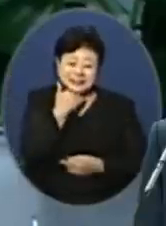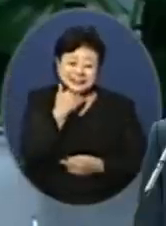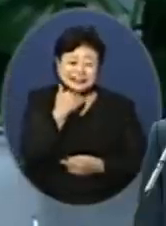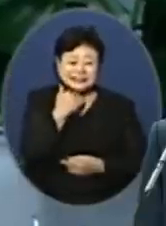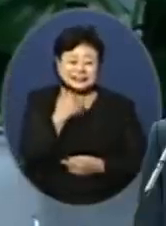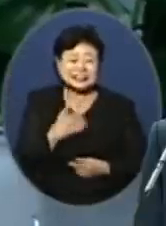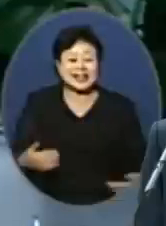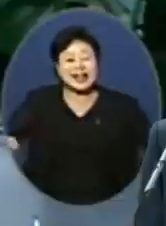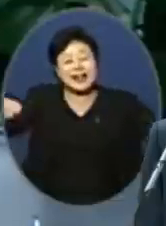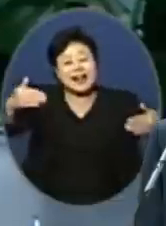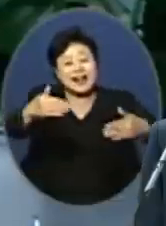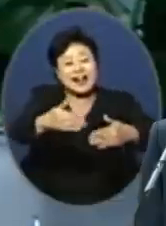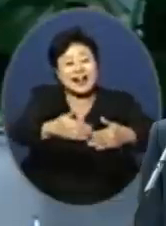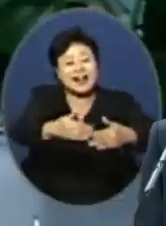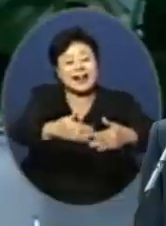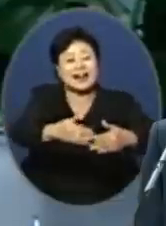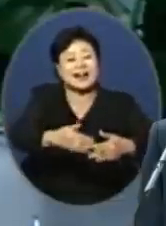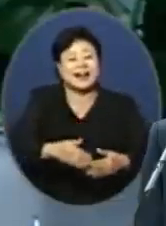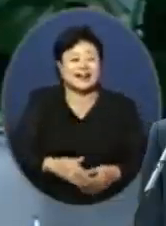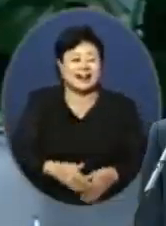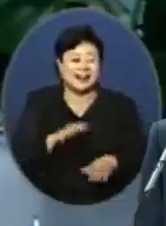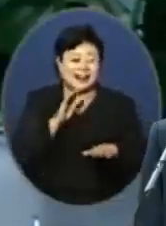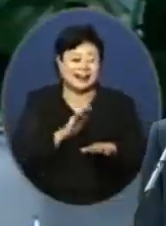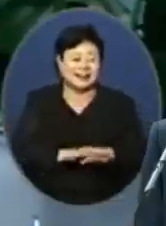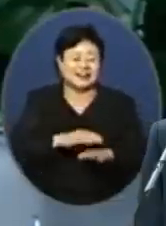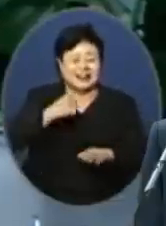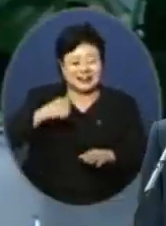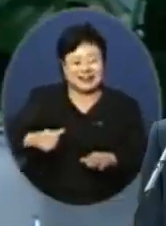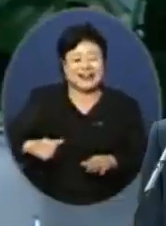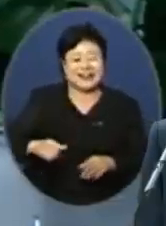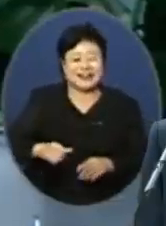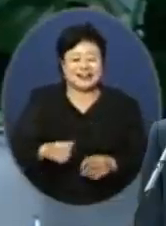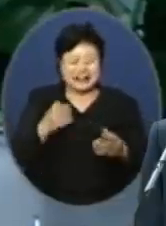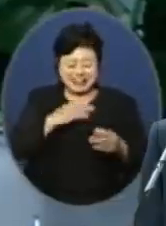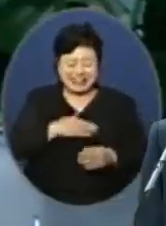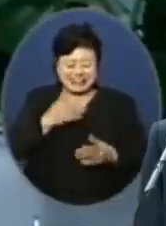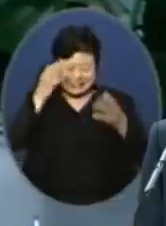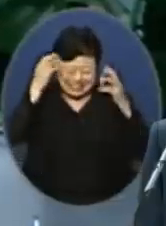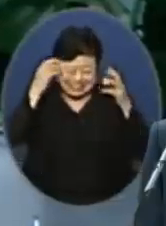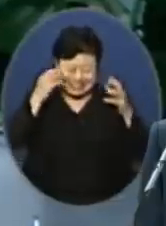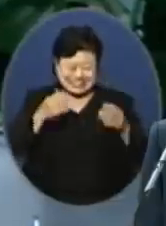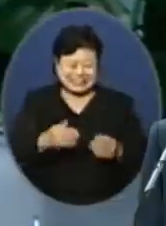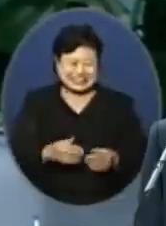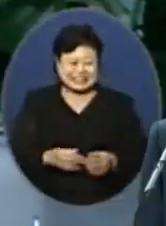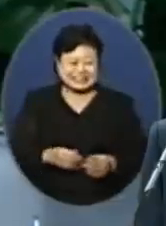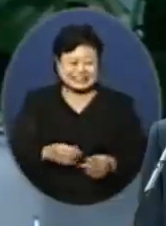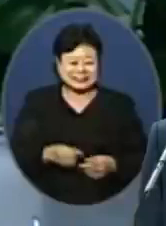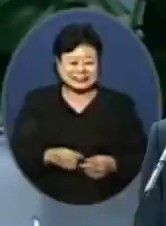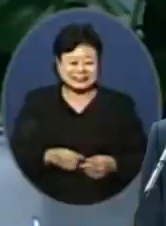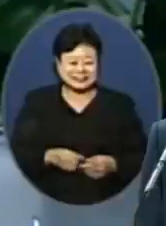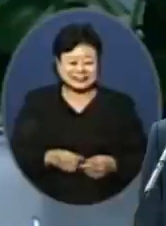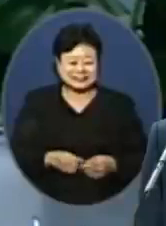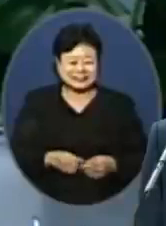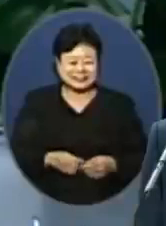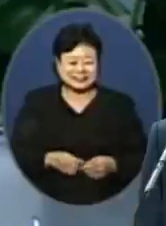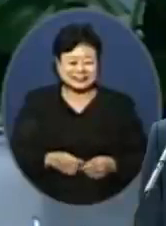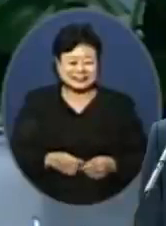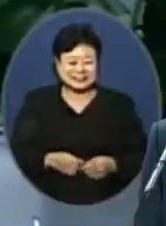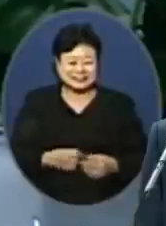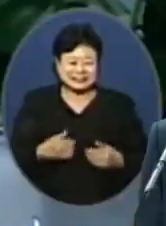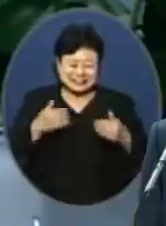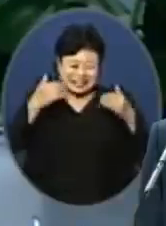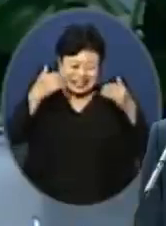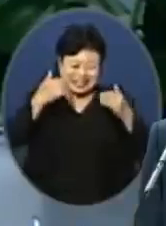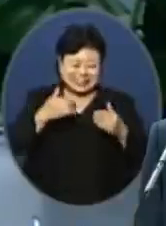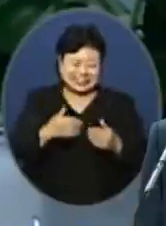뛰어나와서 나를 끌어안고 아이고 이 내 새끼야, 아이고 이 내 새끼야, 큰데 키가 벌써 큰데 모르게 큰데